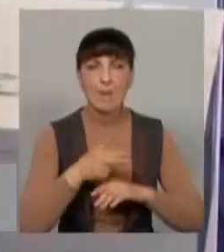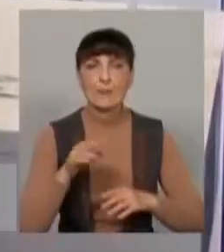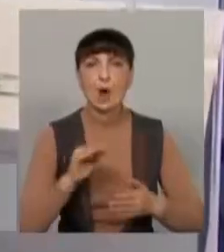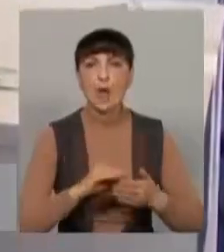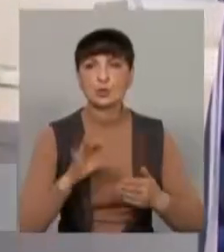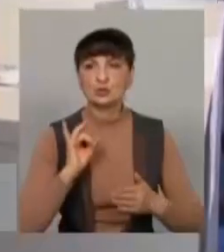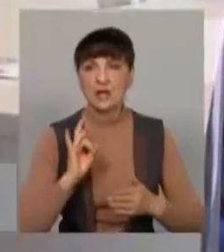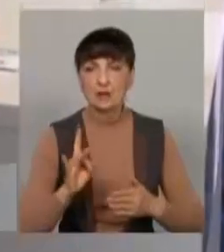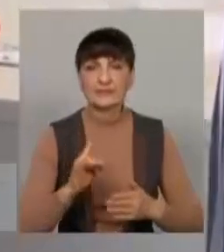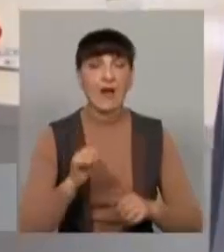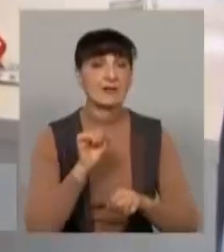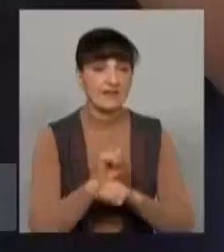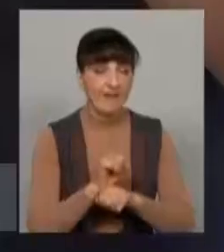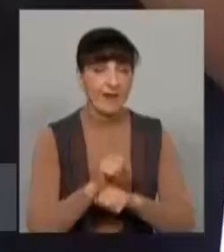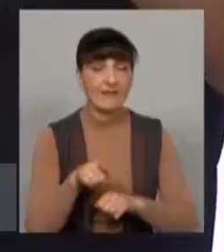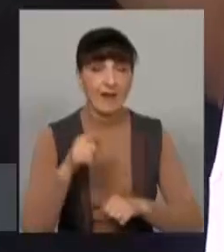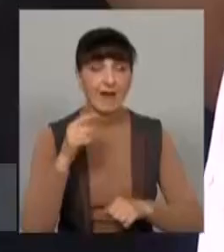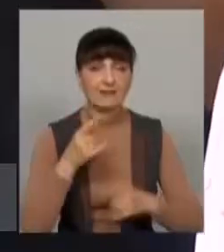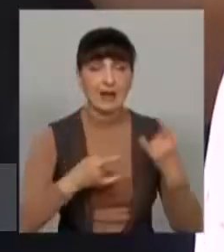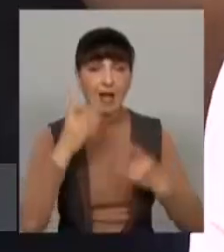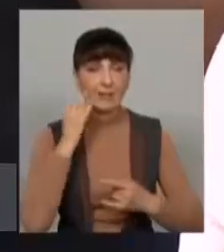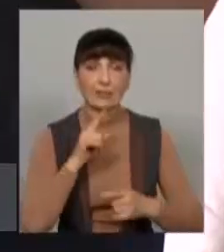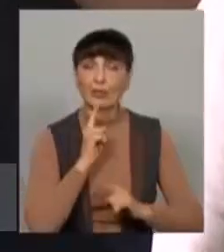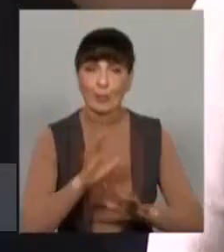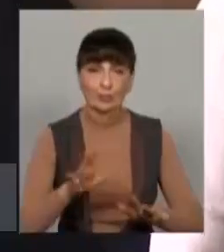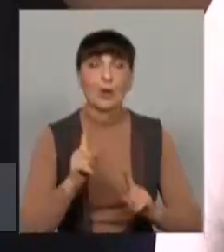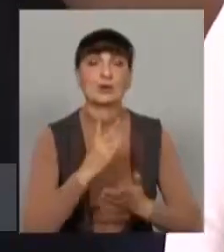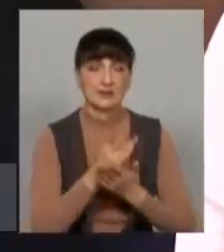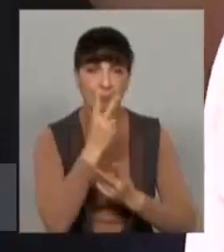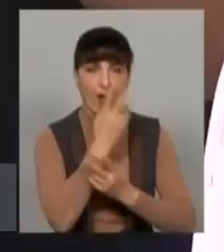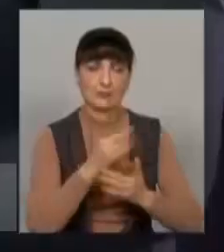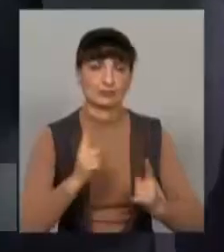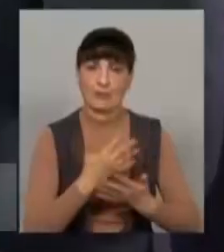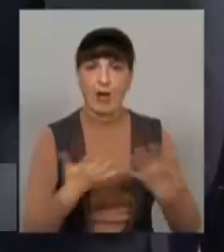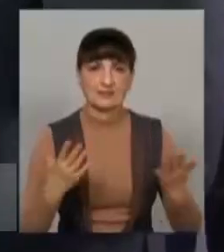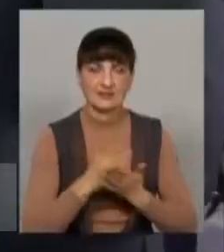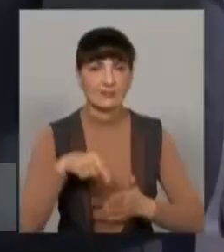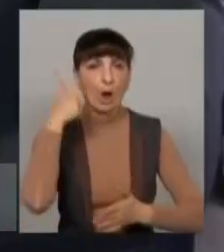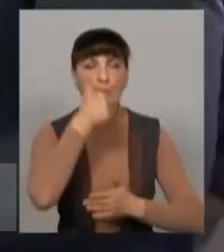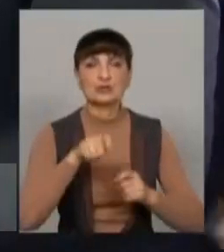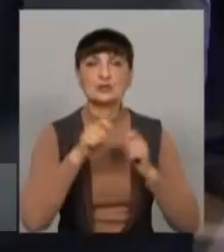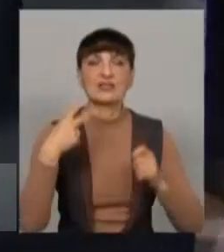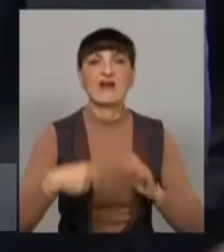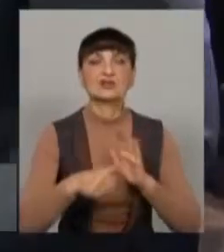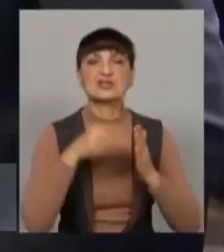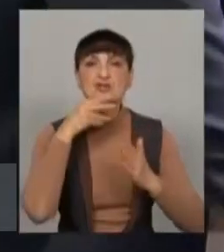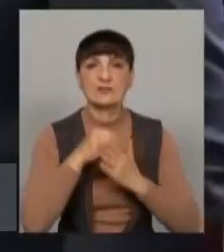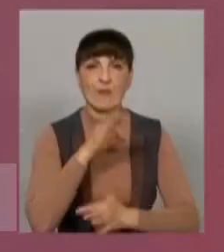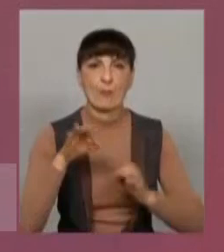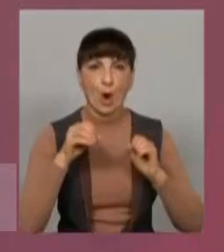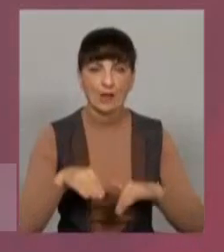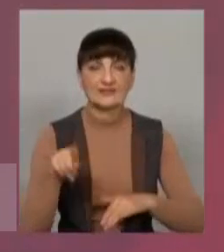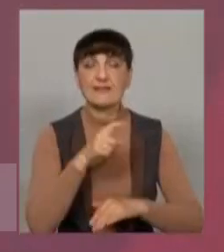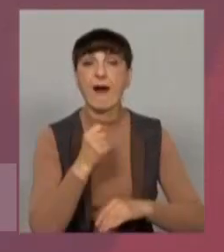Мукановой, останавливаться на этом команда не намерена. Тем более есть что показать зрителю. В этом году создали 26 собственных проектов, из